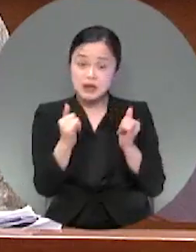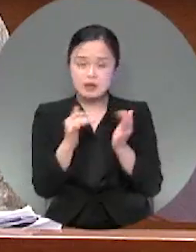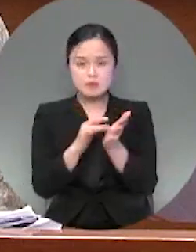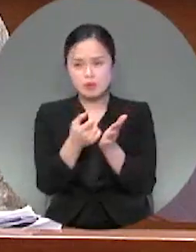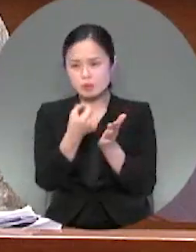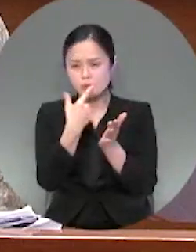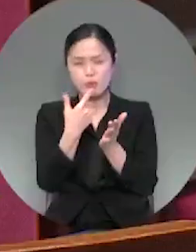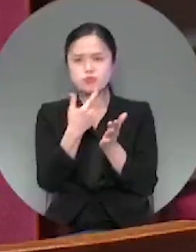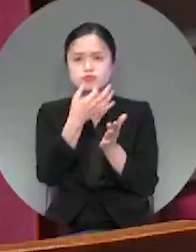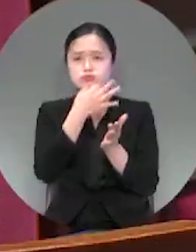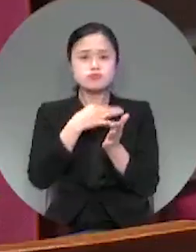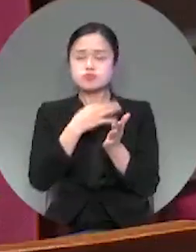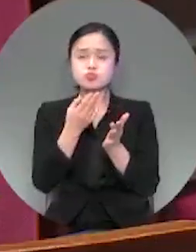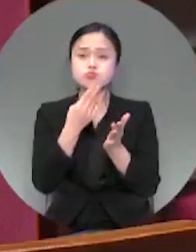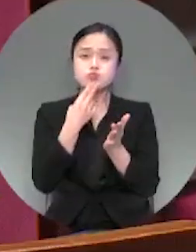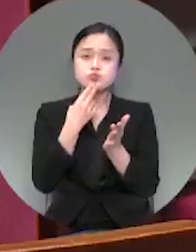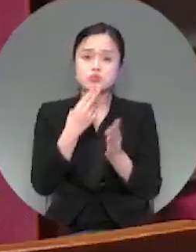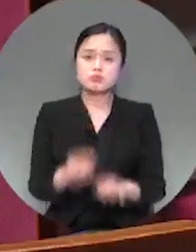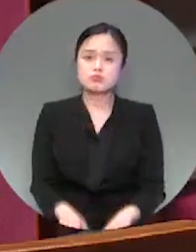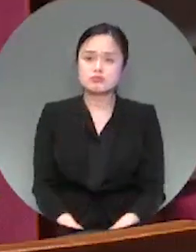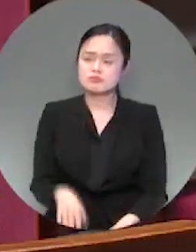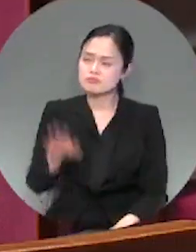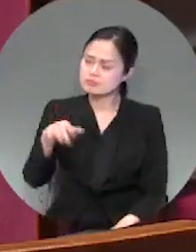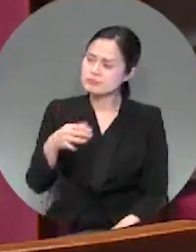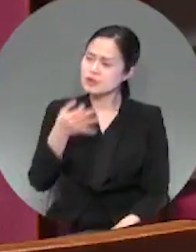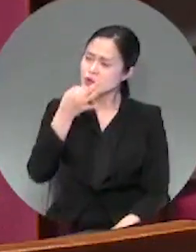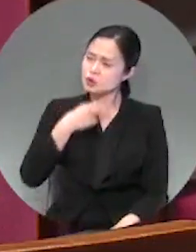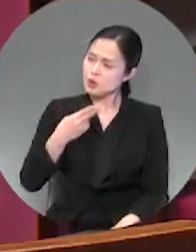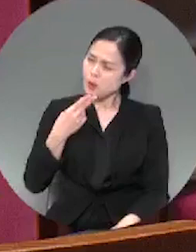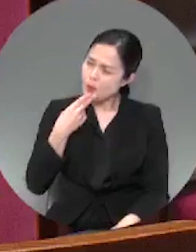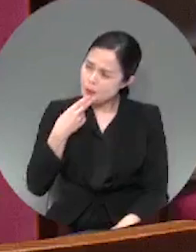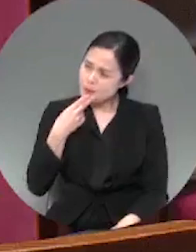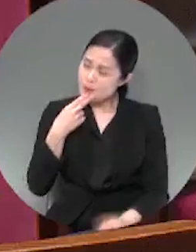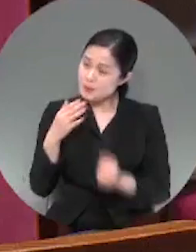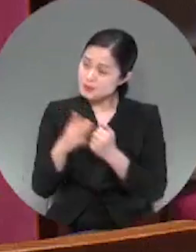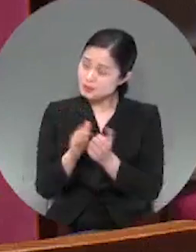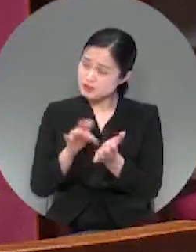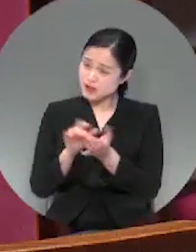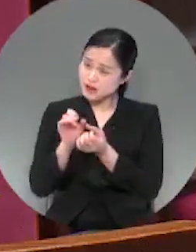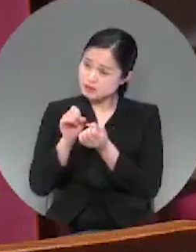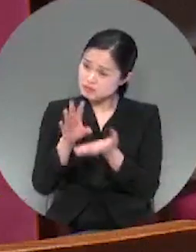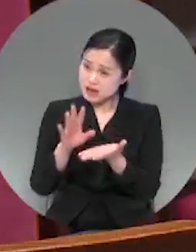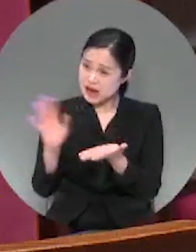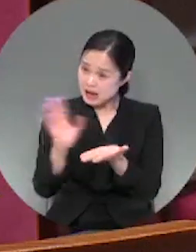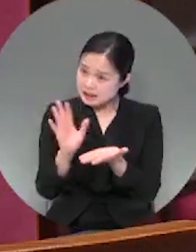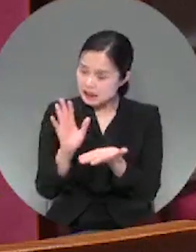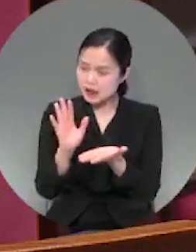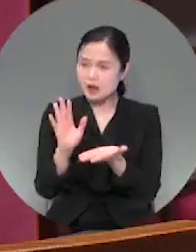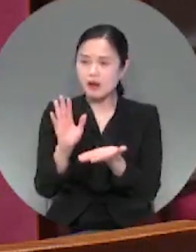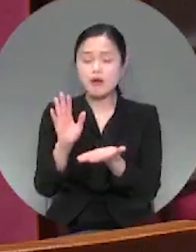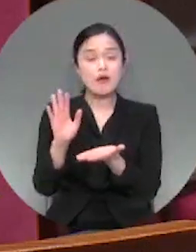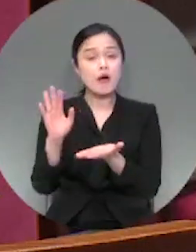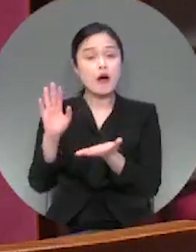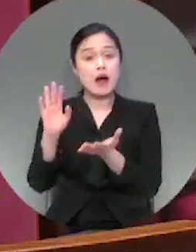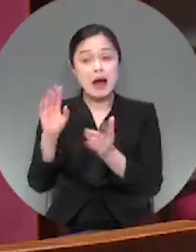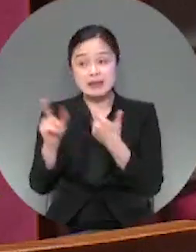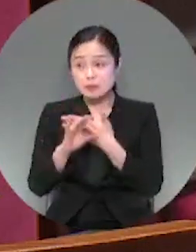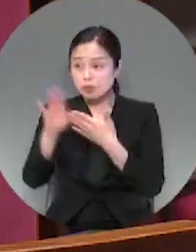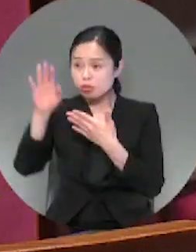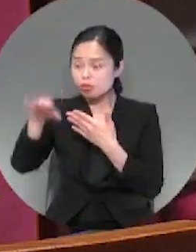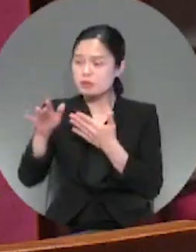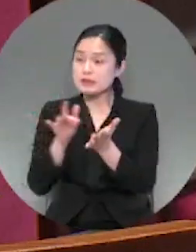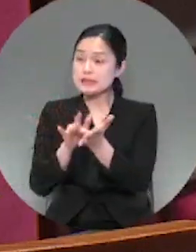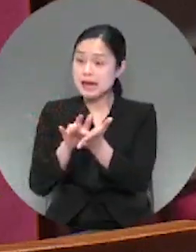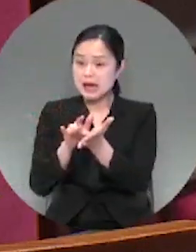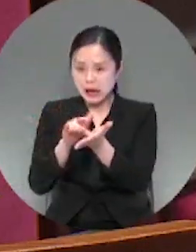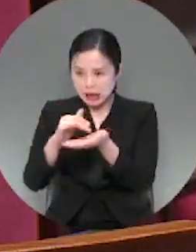네, 아니면은, 그렇습니다. 조달이 충분치 안해서 약을 공급을 안 하는 건지 명확하게 해주셔야죠. 왜냐하면 국민들